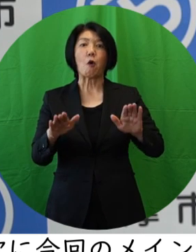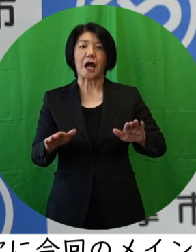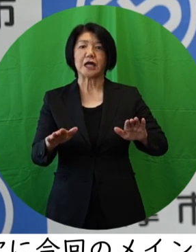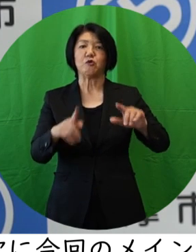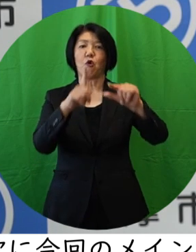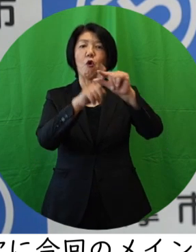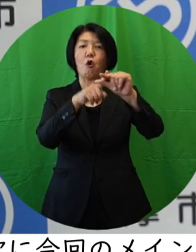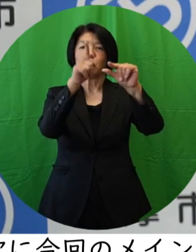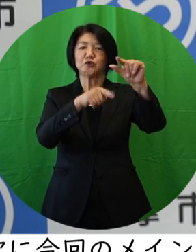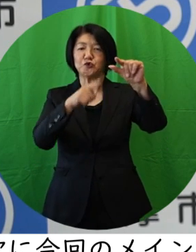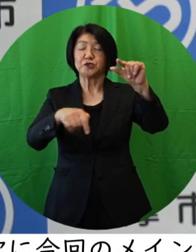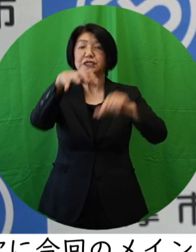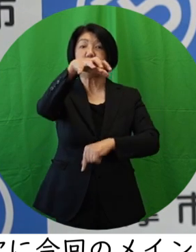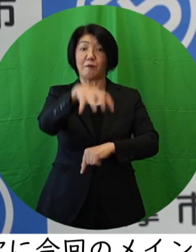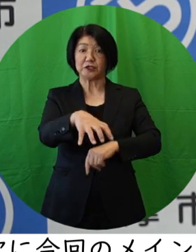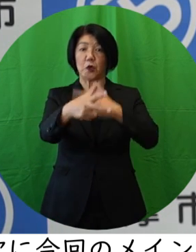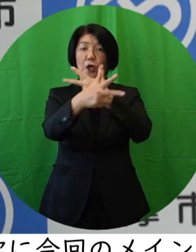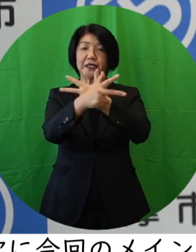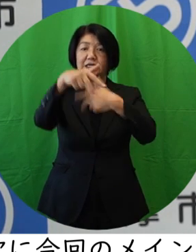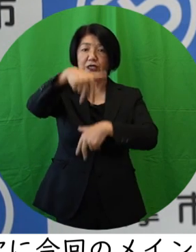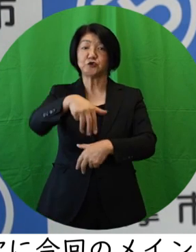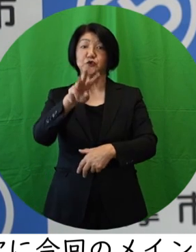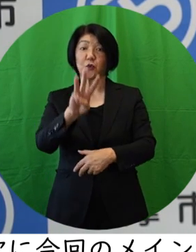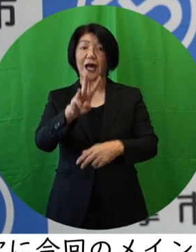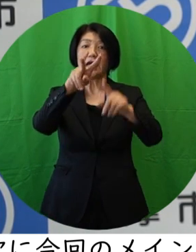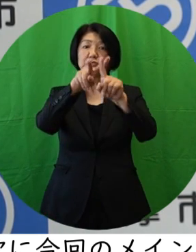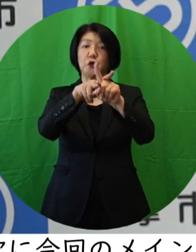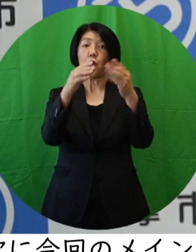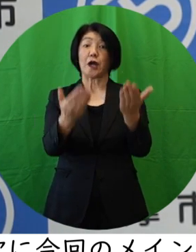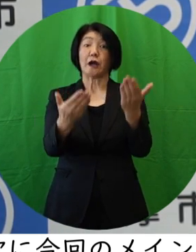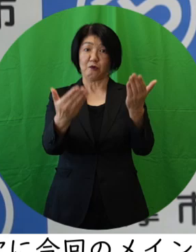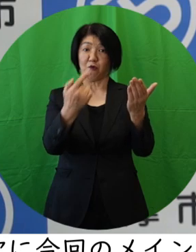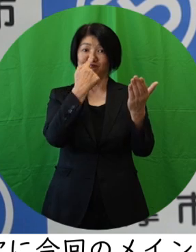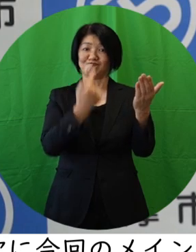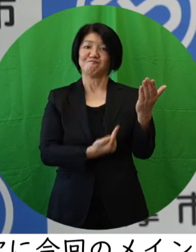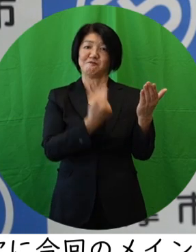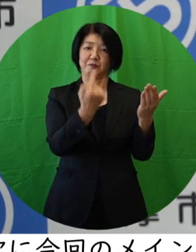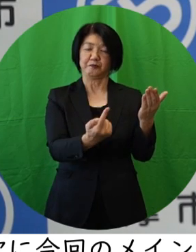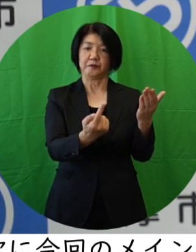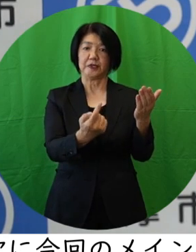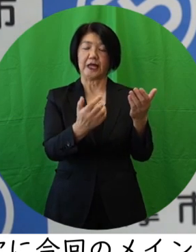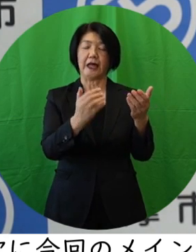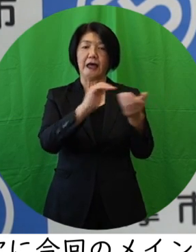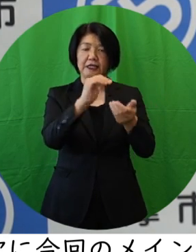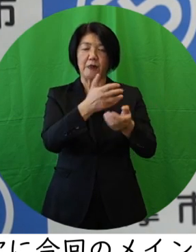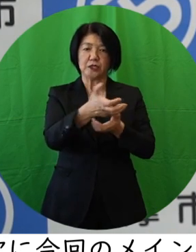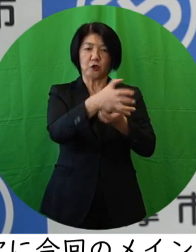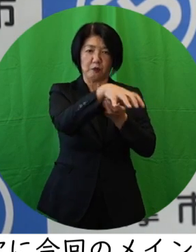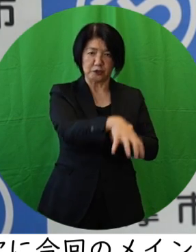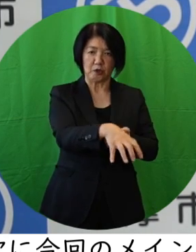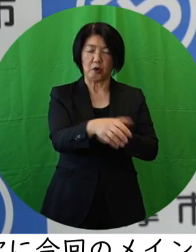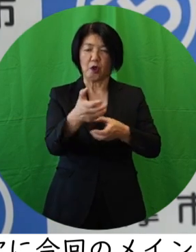メイン会場となった北諏訪小学校へ多摩消防所